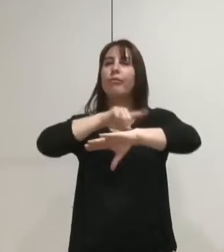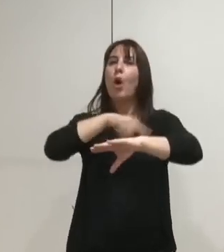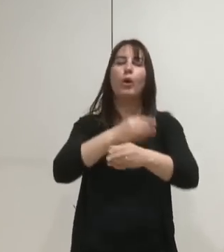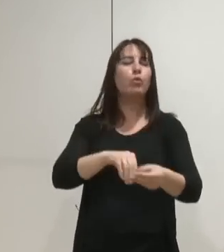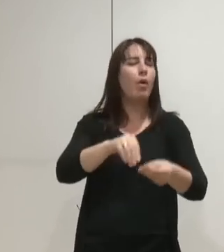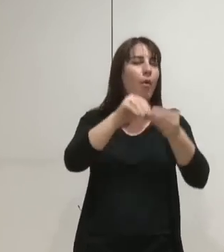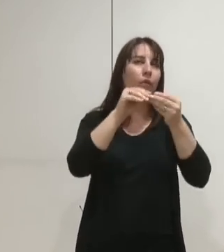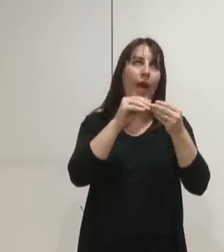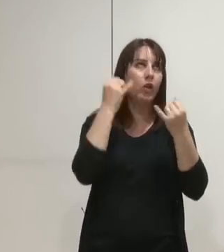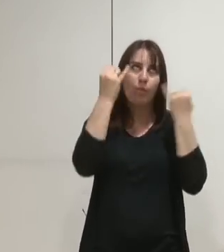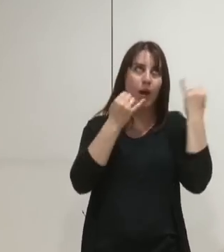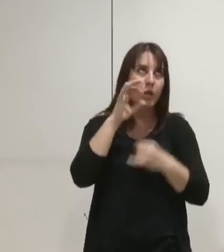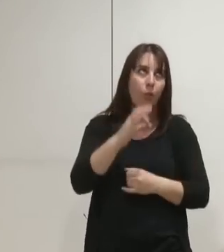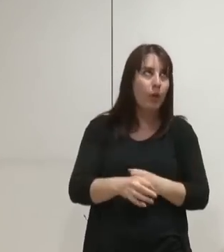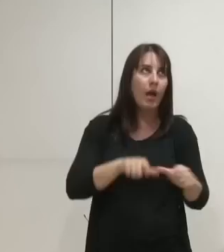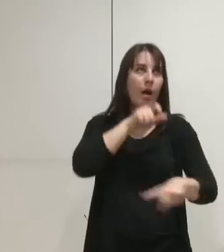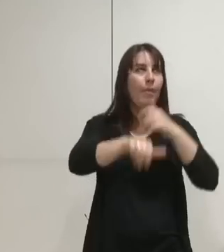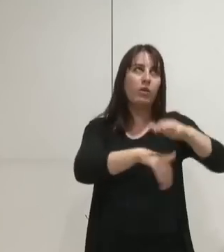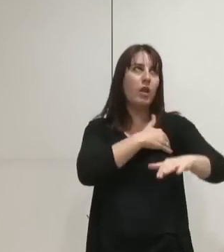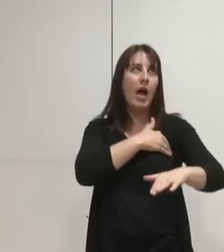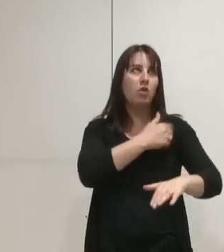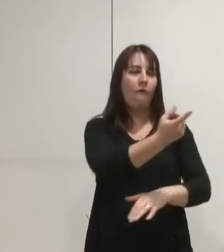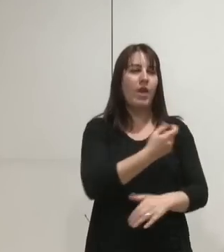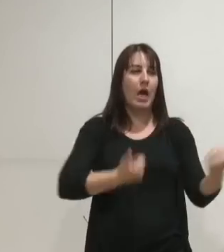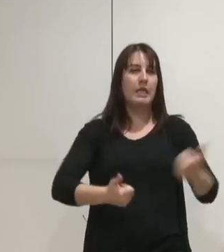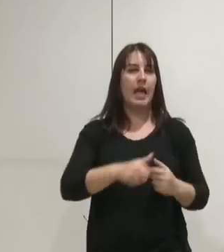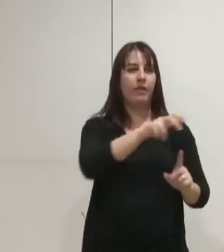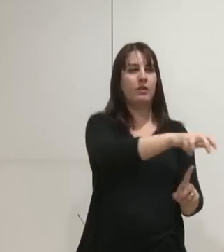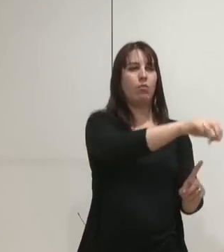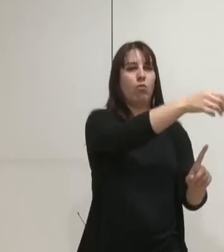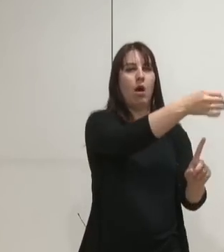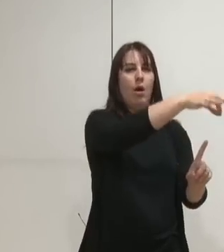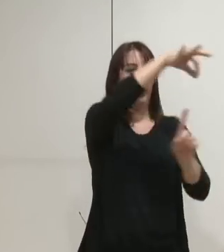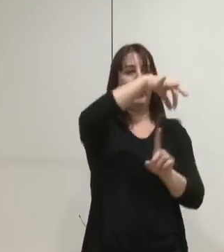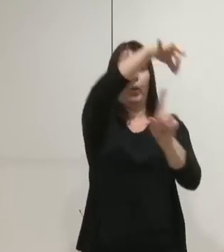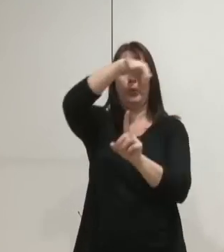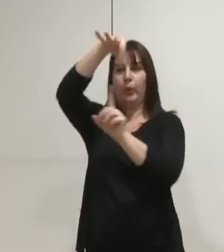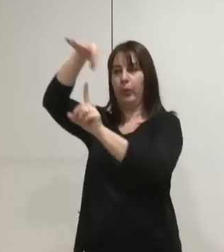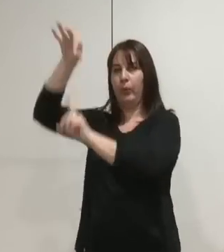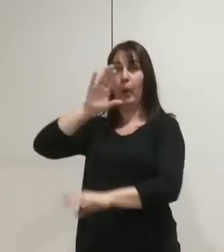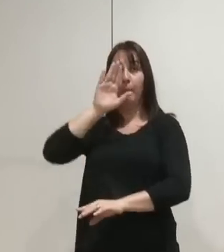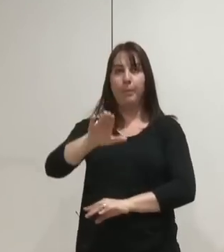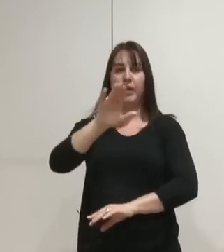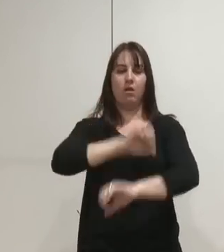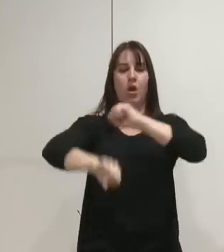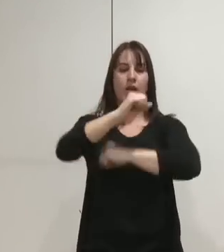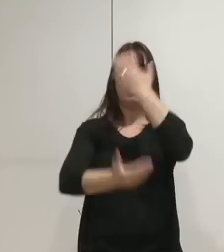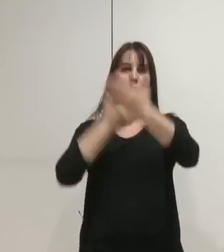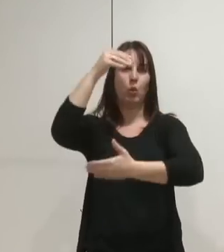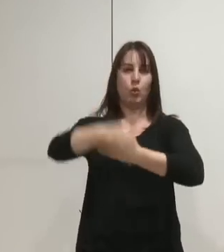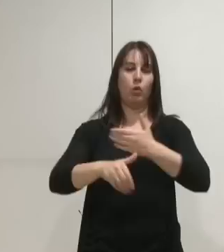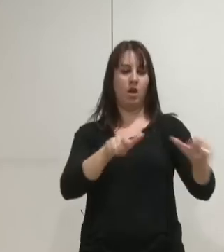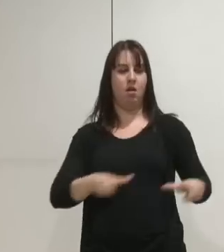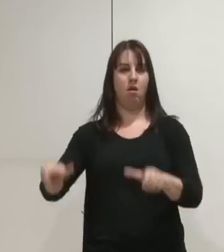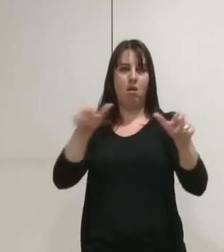supplémentaires pour un certain nombre d'agents issus d'un certain nombre de services pour cette manifestation et qui valorise aussi le